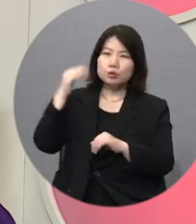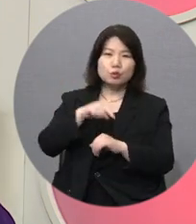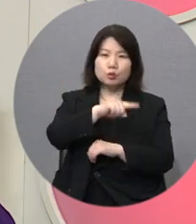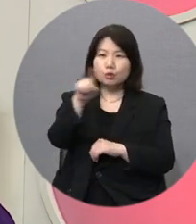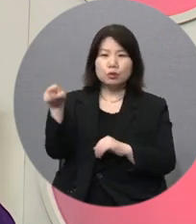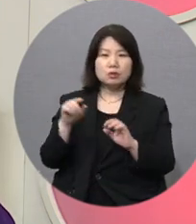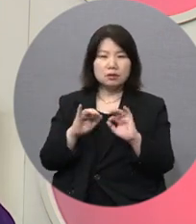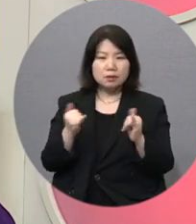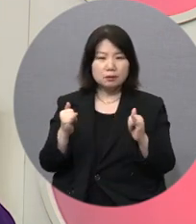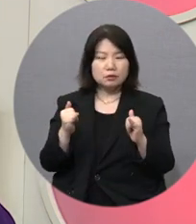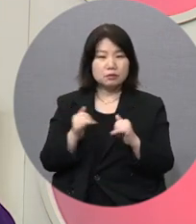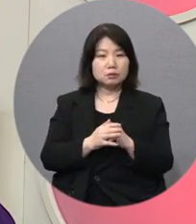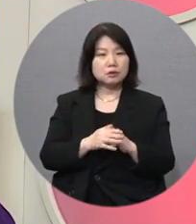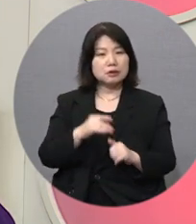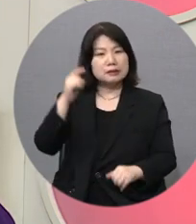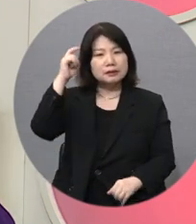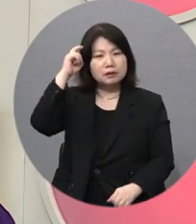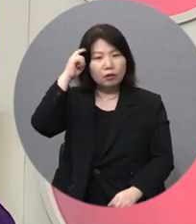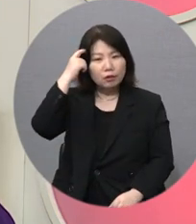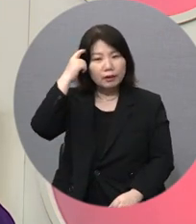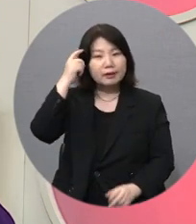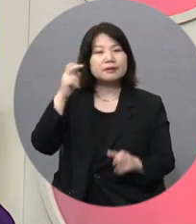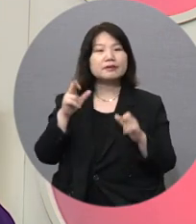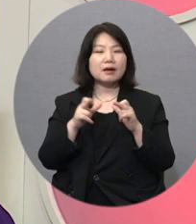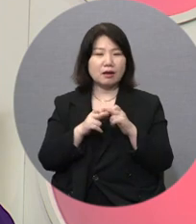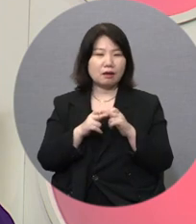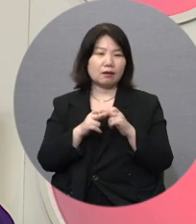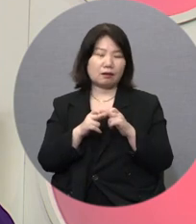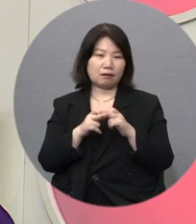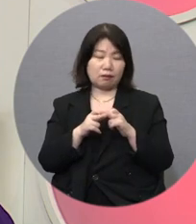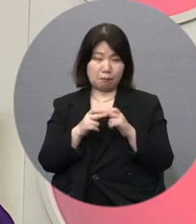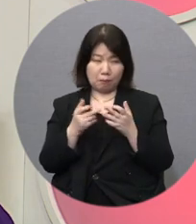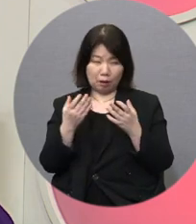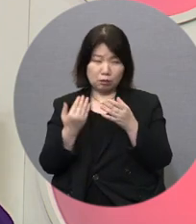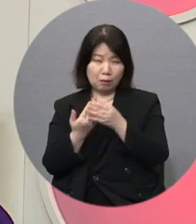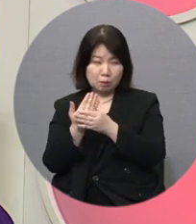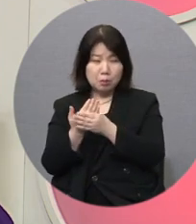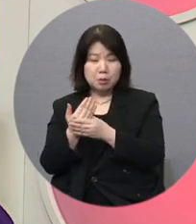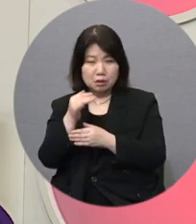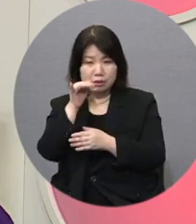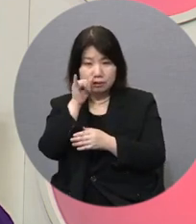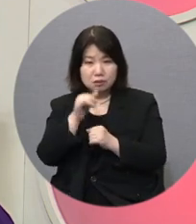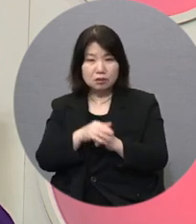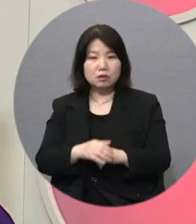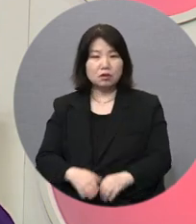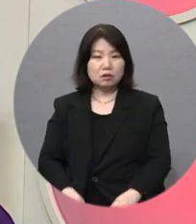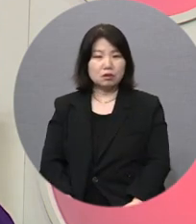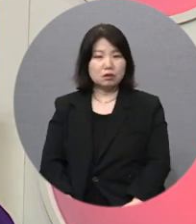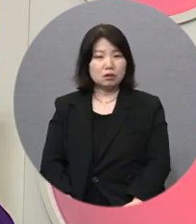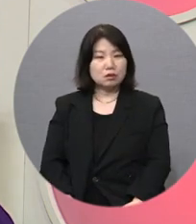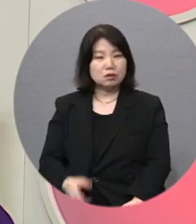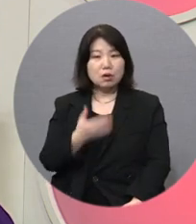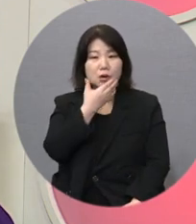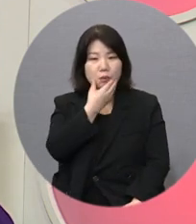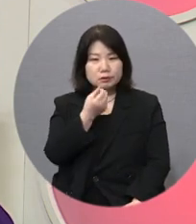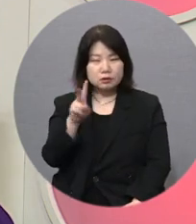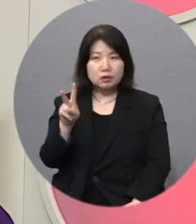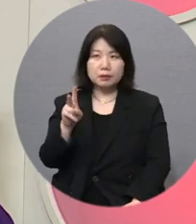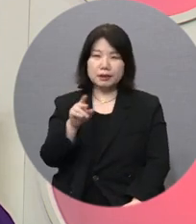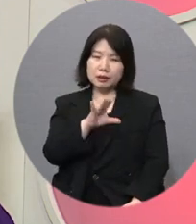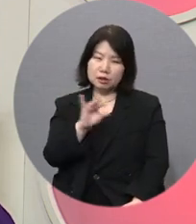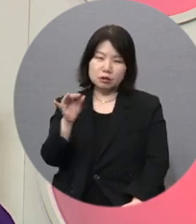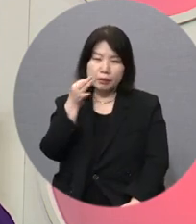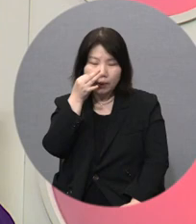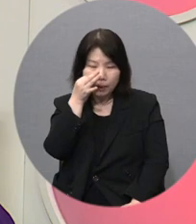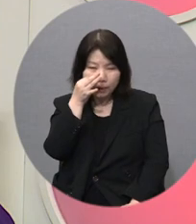어 정신력 장의를 많이 갖고 있다잖아요음 그래서 이렇게 탁 복지 tv 한 번씩 제가